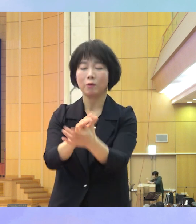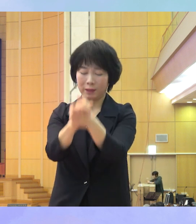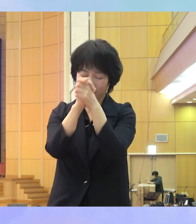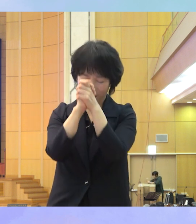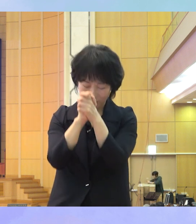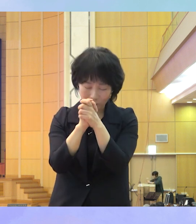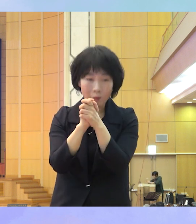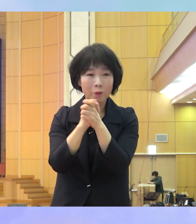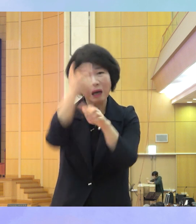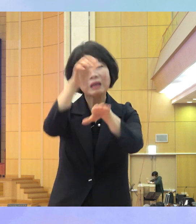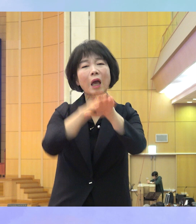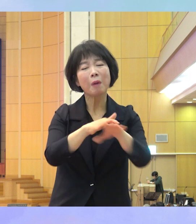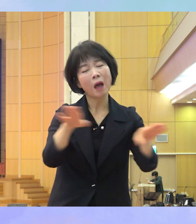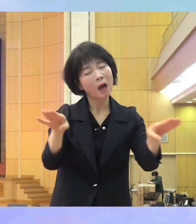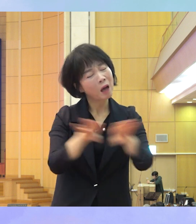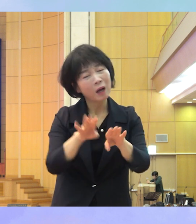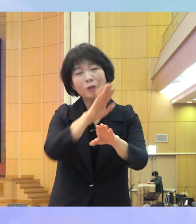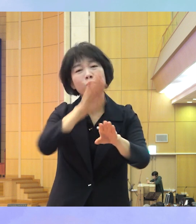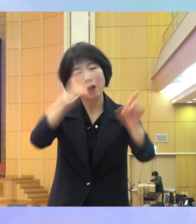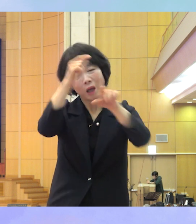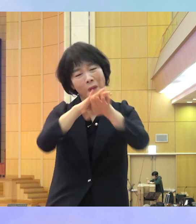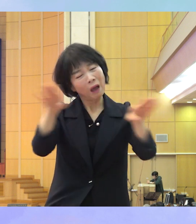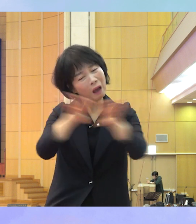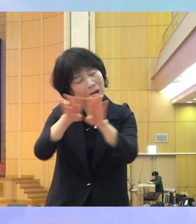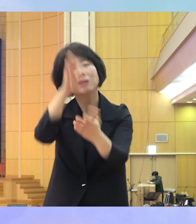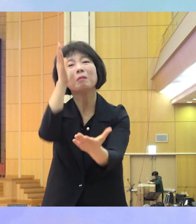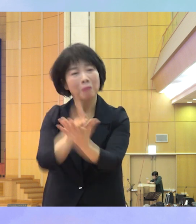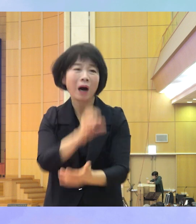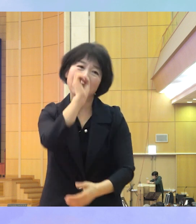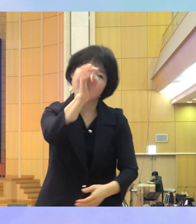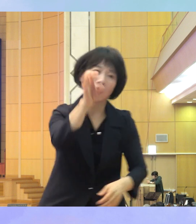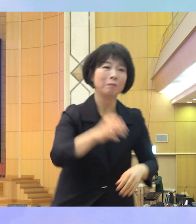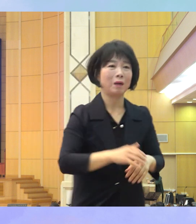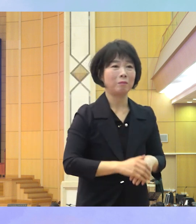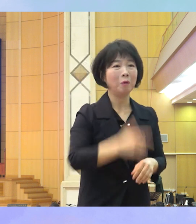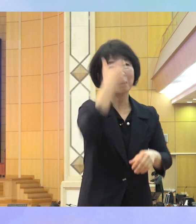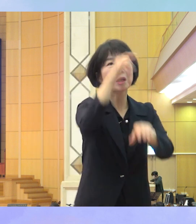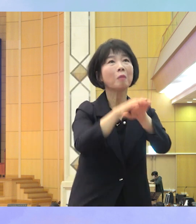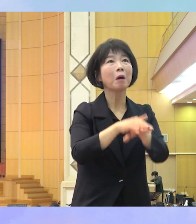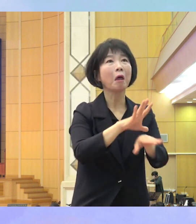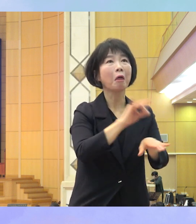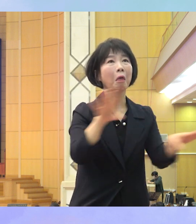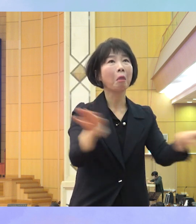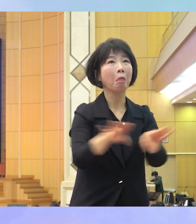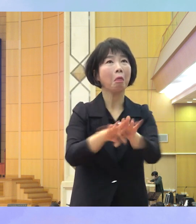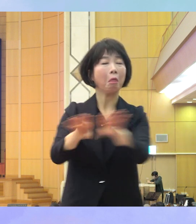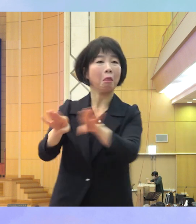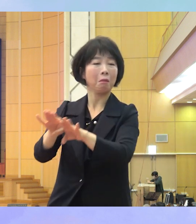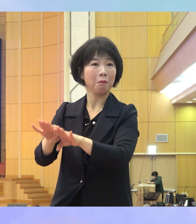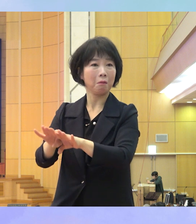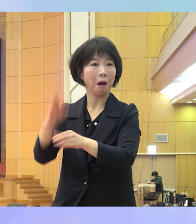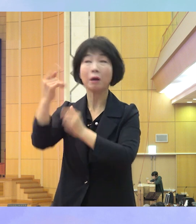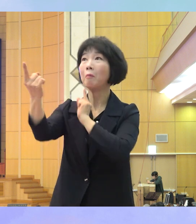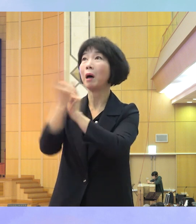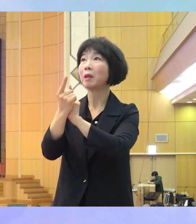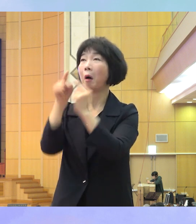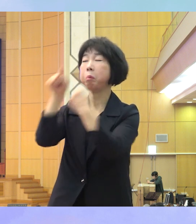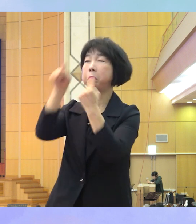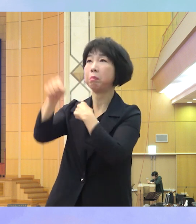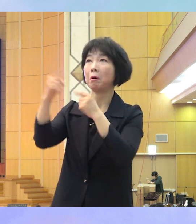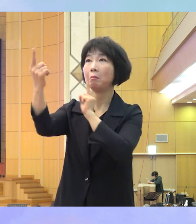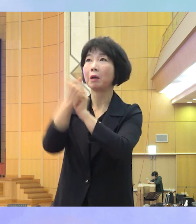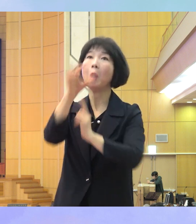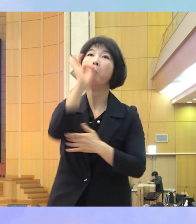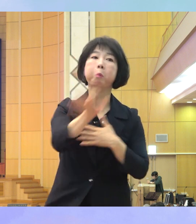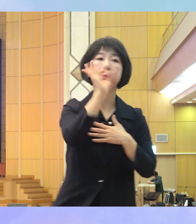예배를 빠짐없이 빼먹지 말고. 여러분, 이빨이 32개가 다 있어도요, 하나만 이빨